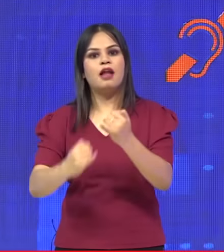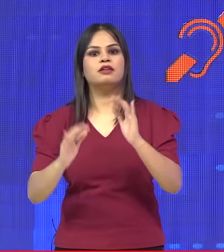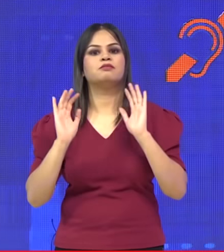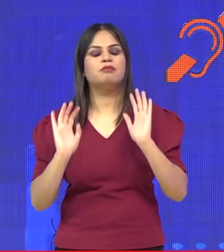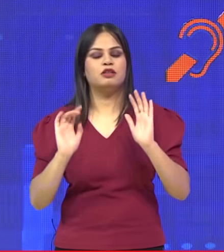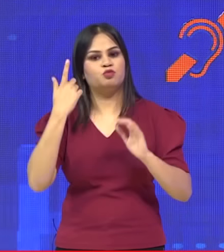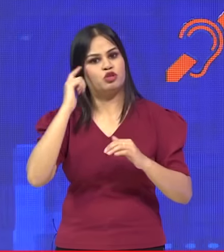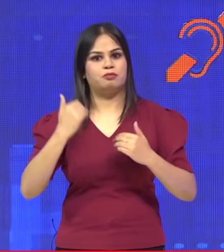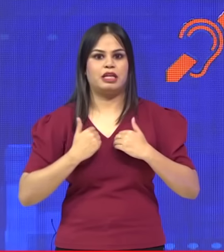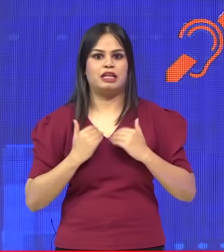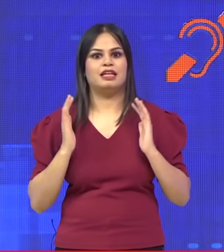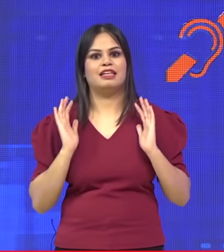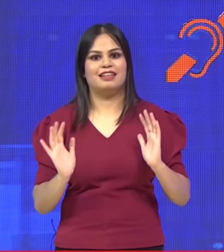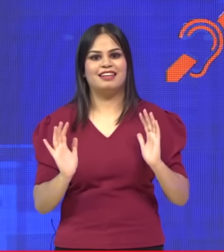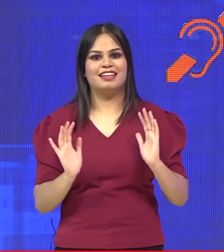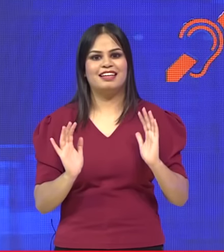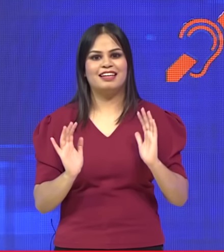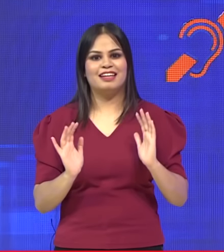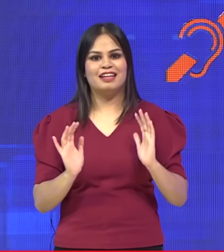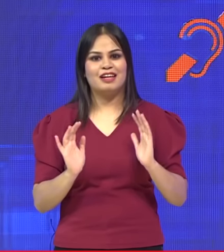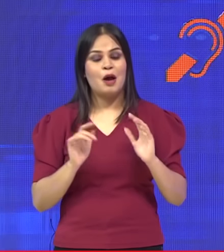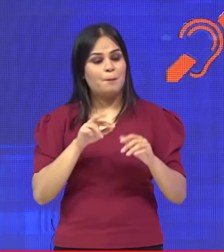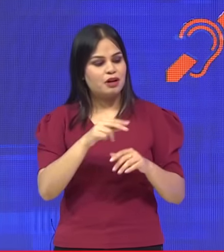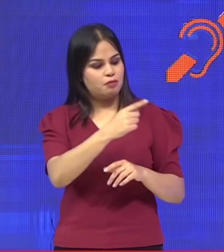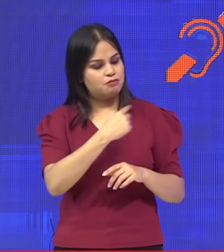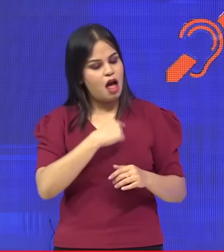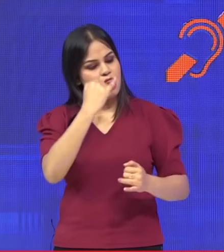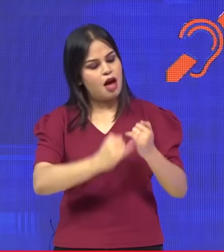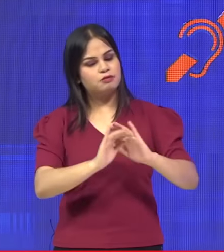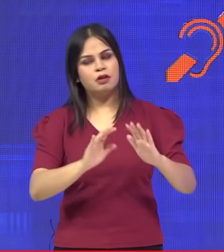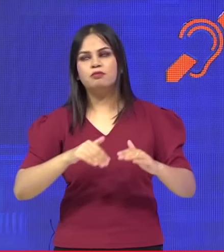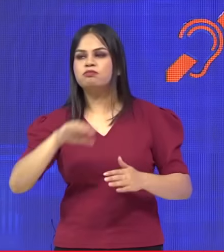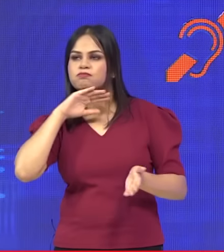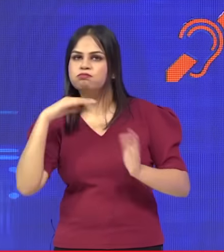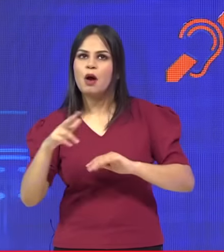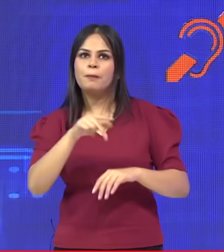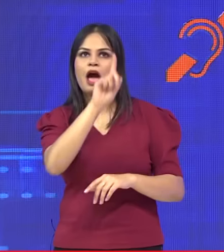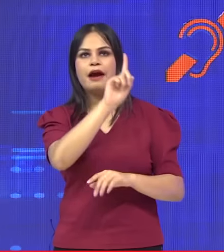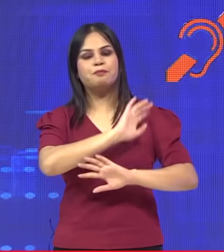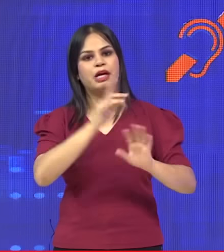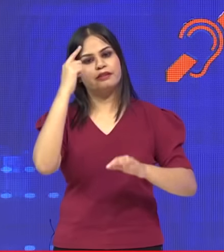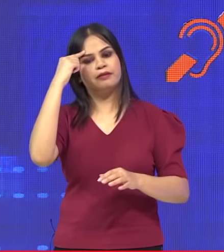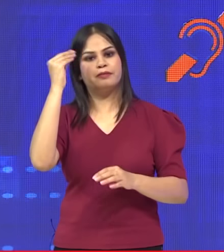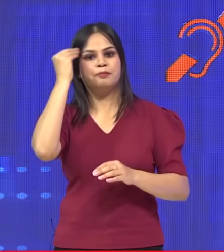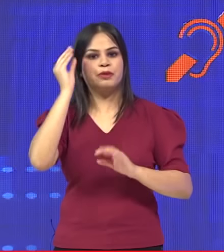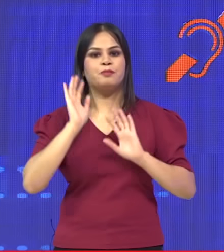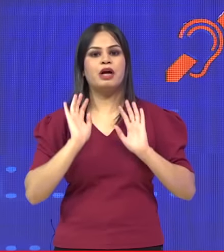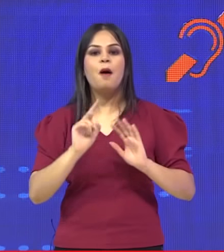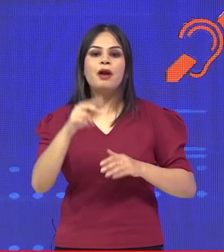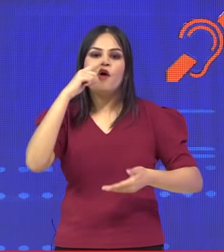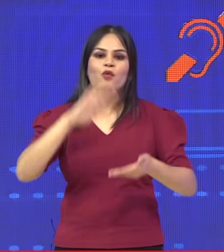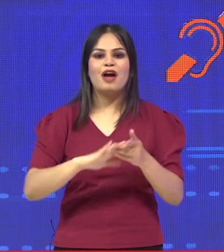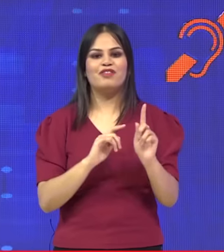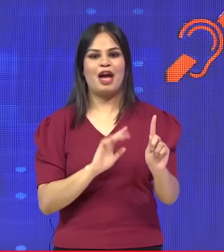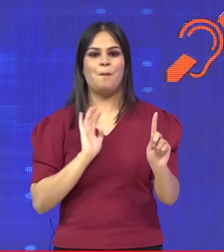मेरे लिए एक होना चाहिए और वो खत्म वैसे मतलब एक बीबी होना